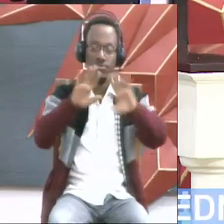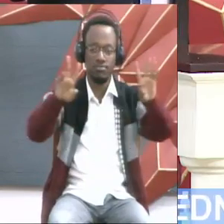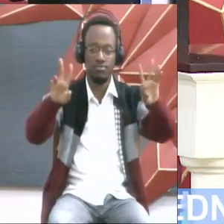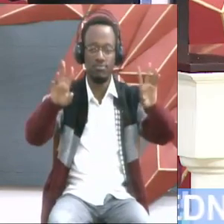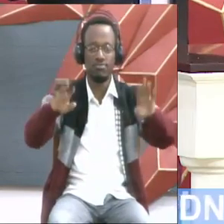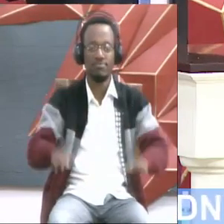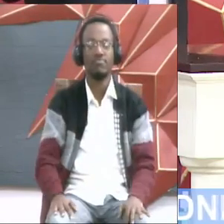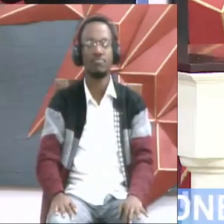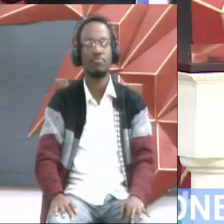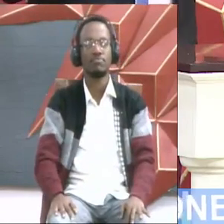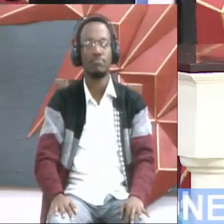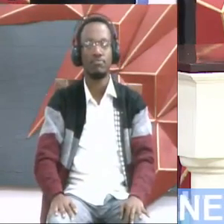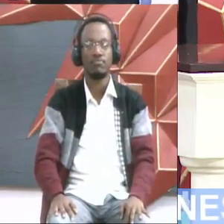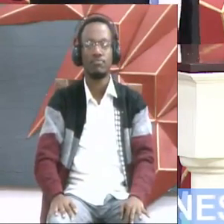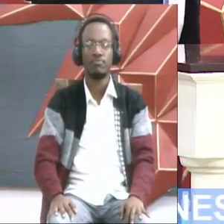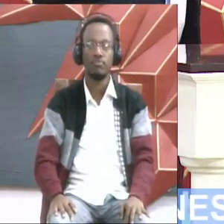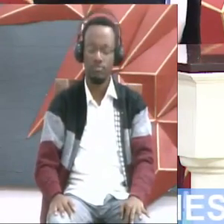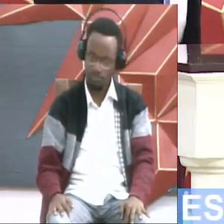ukunze Shalom Amen